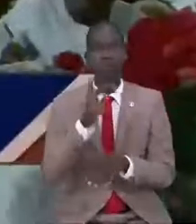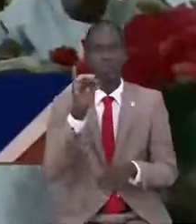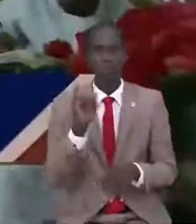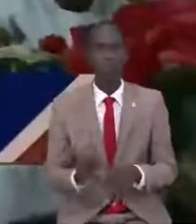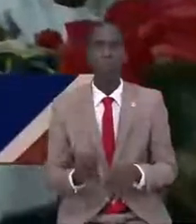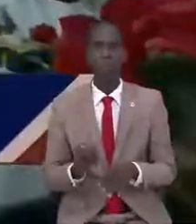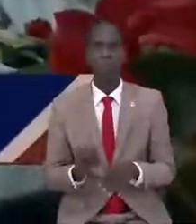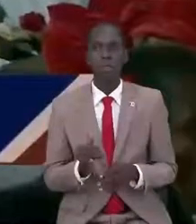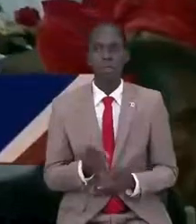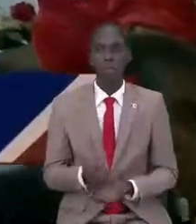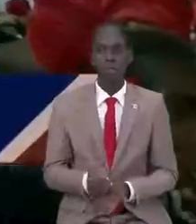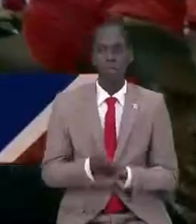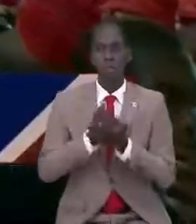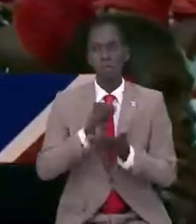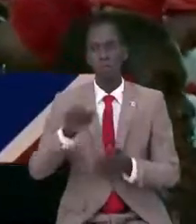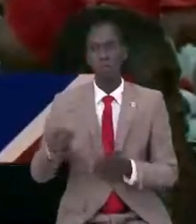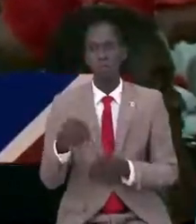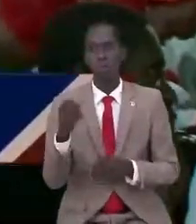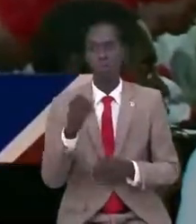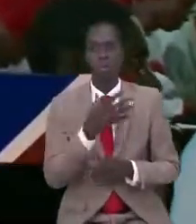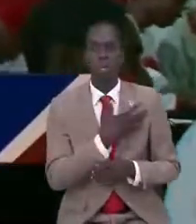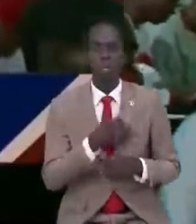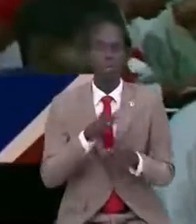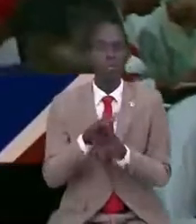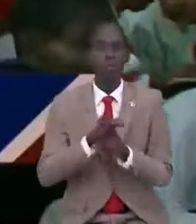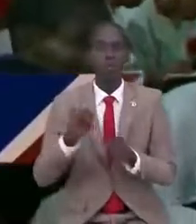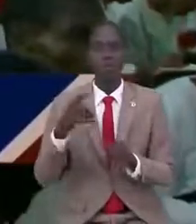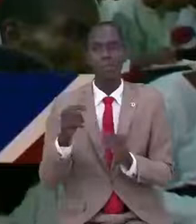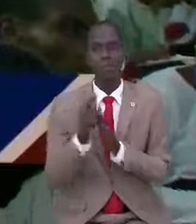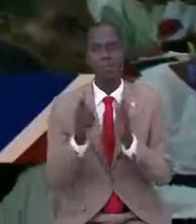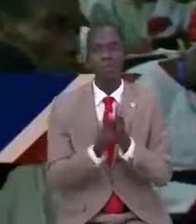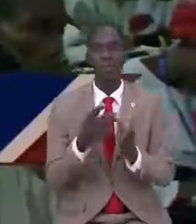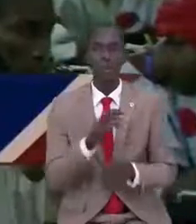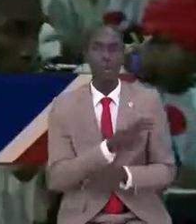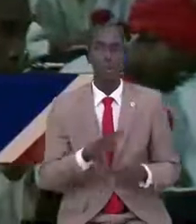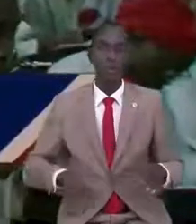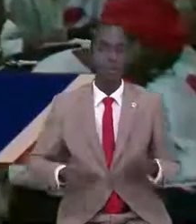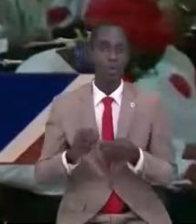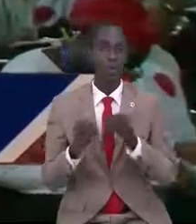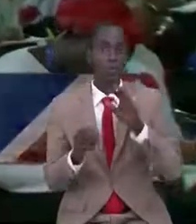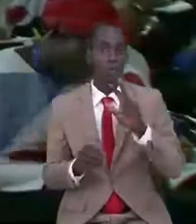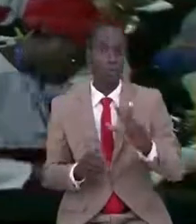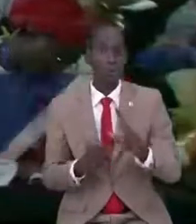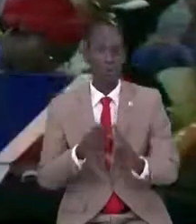soulager décidément les autres et accomplir la loi de Christ. 3.